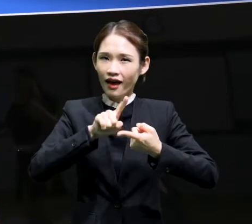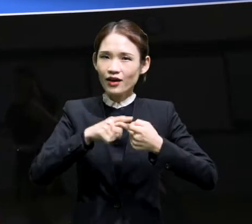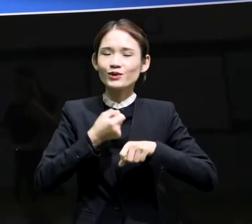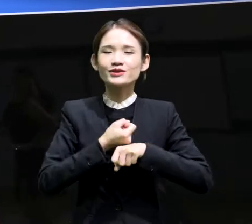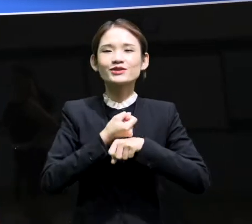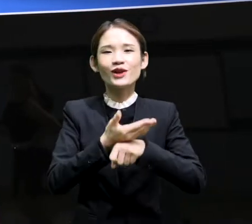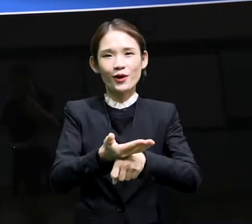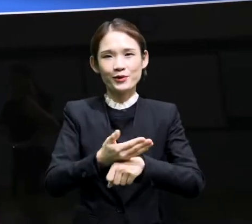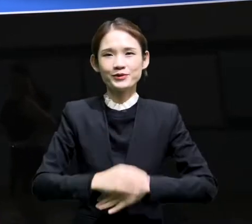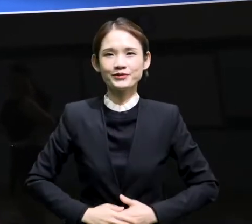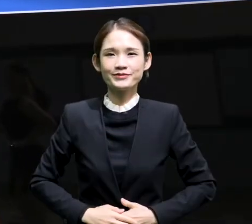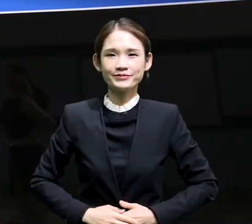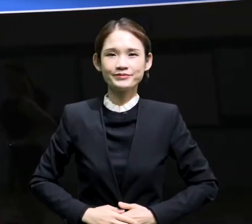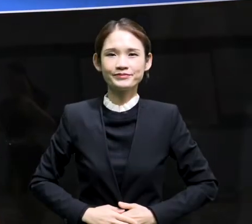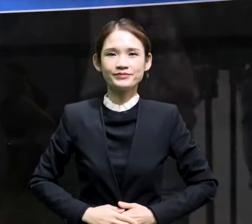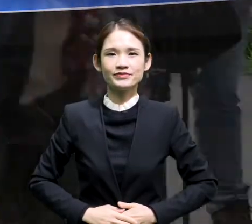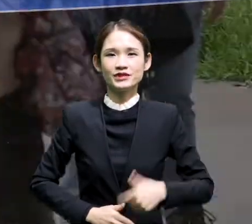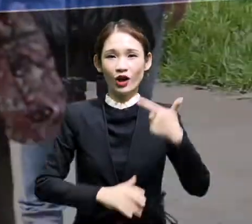그대로 전해졌습니다.